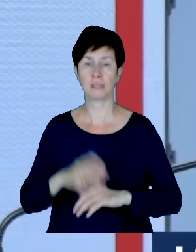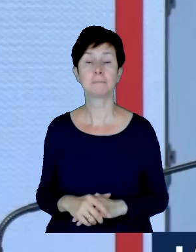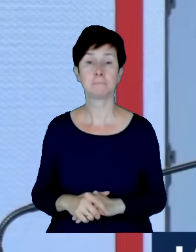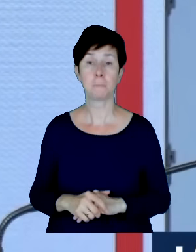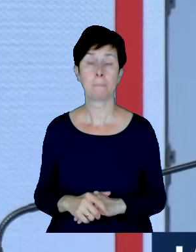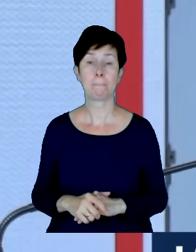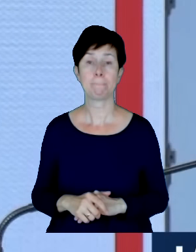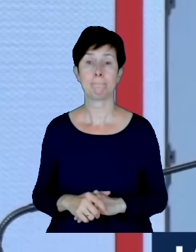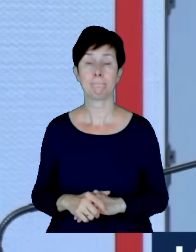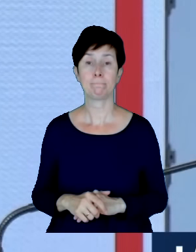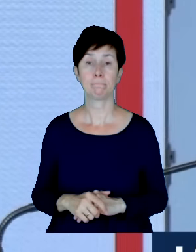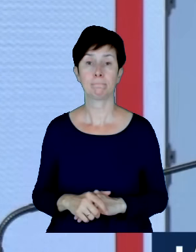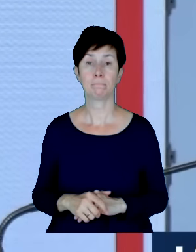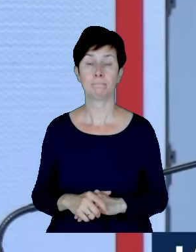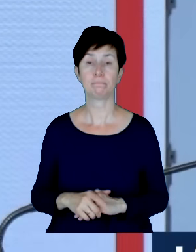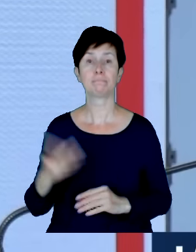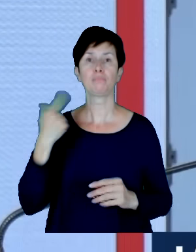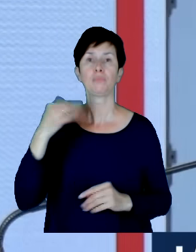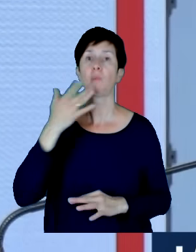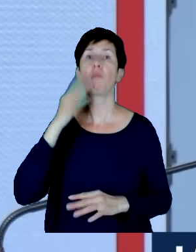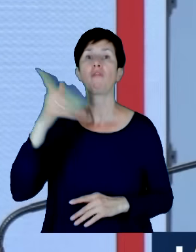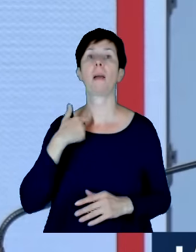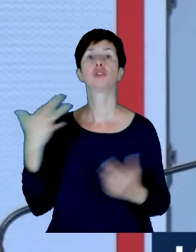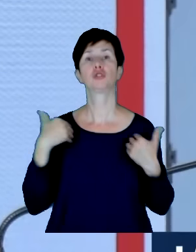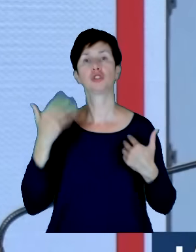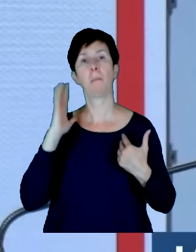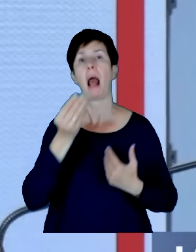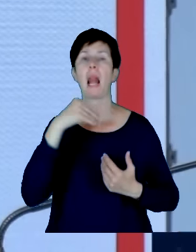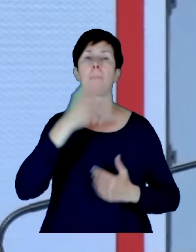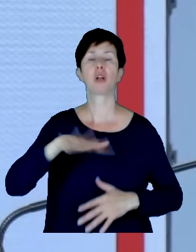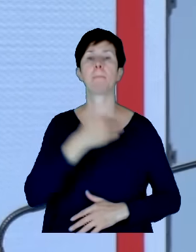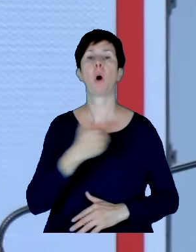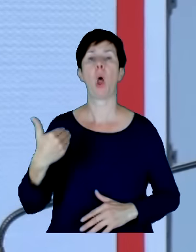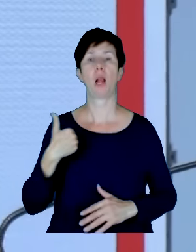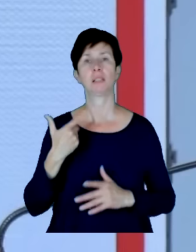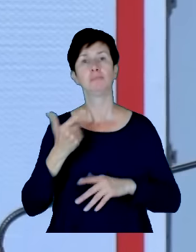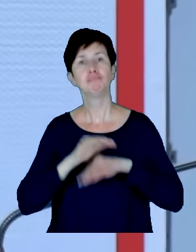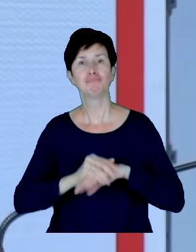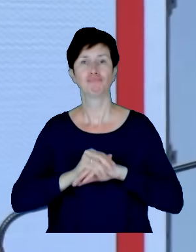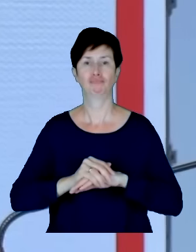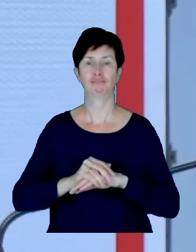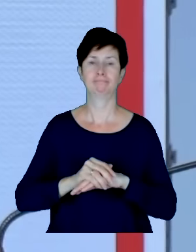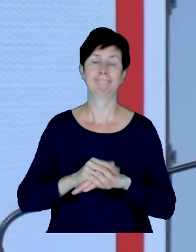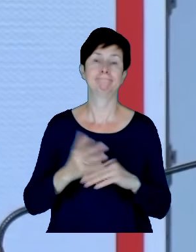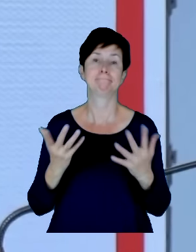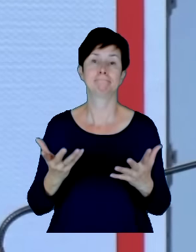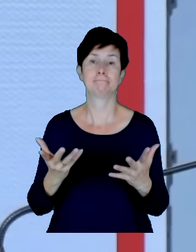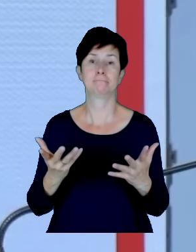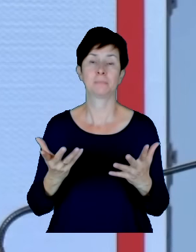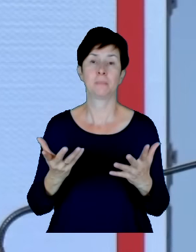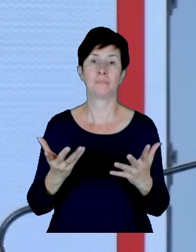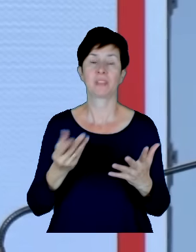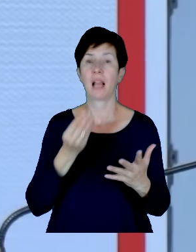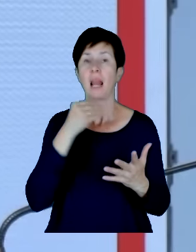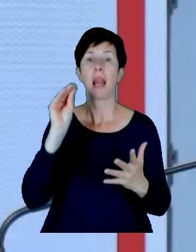że będziemy żyli w lepszej Polsce przyjaźniej No i można powiedzieć PR wszystkim lepszej w